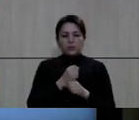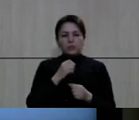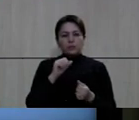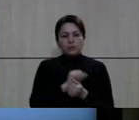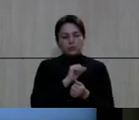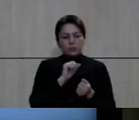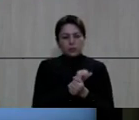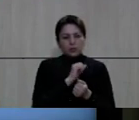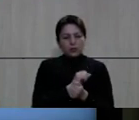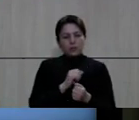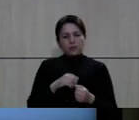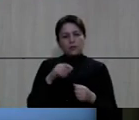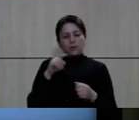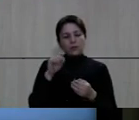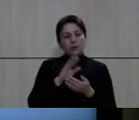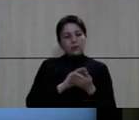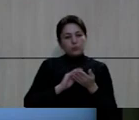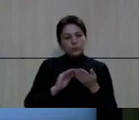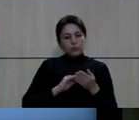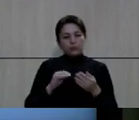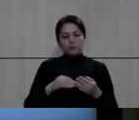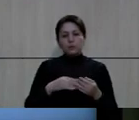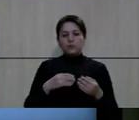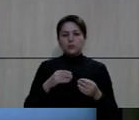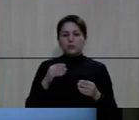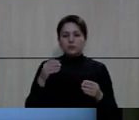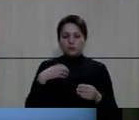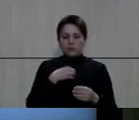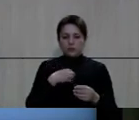ham bilish juda ham zarur hisoblanadi.